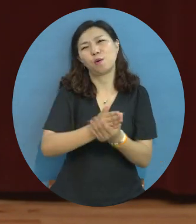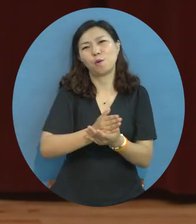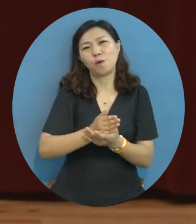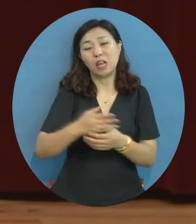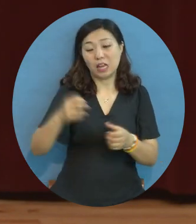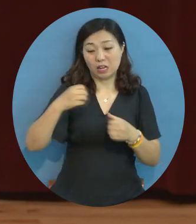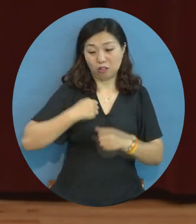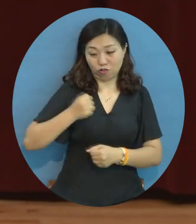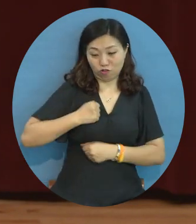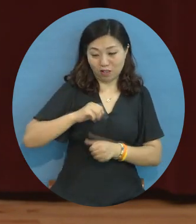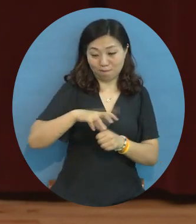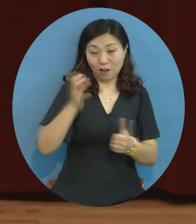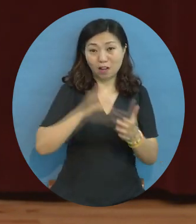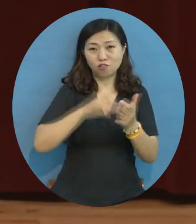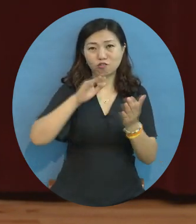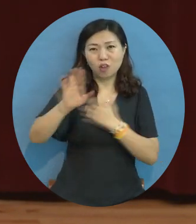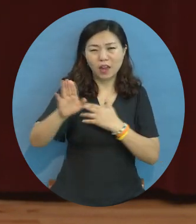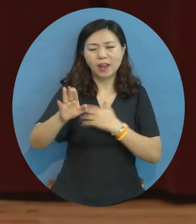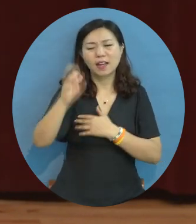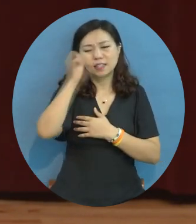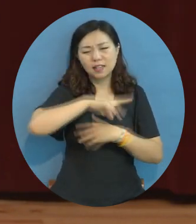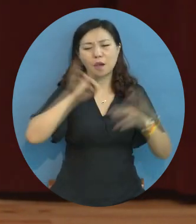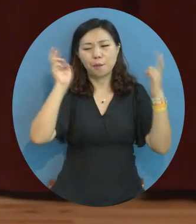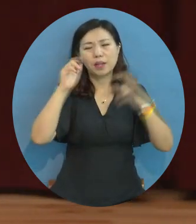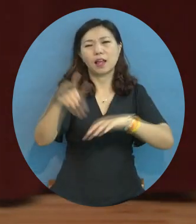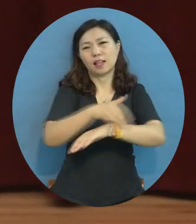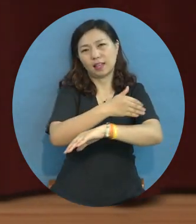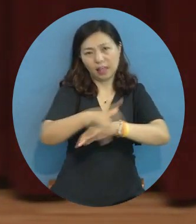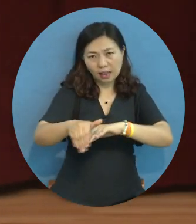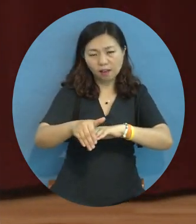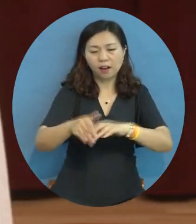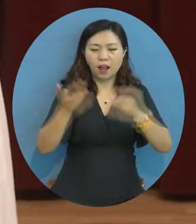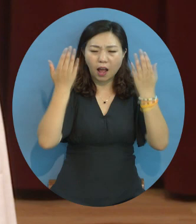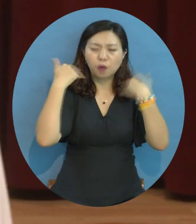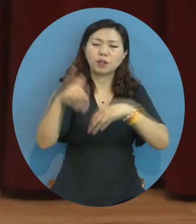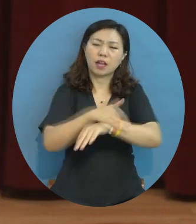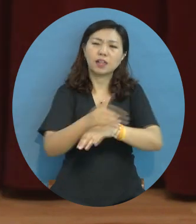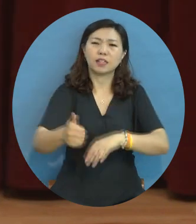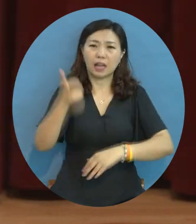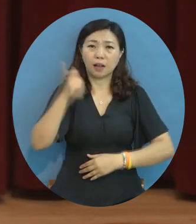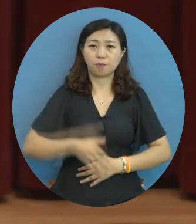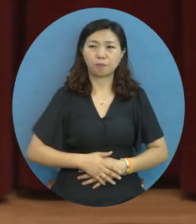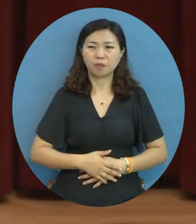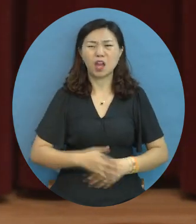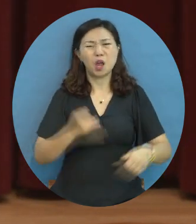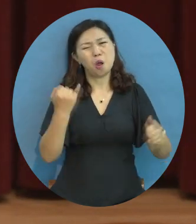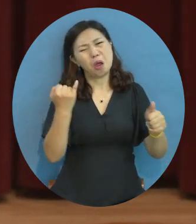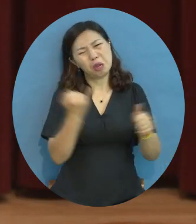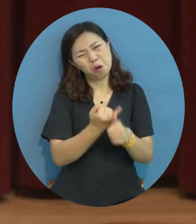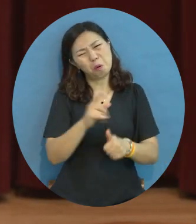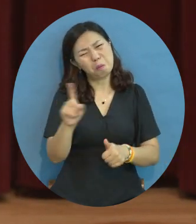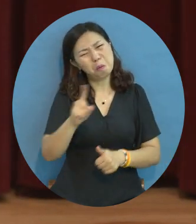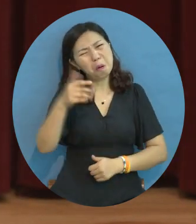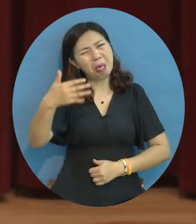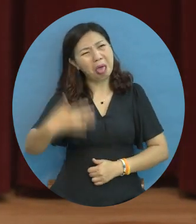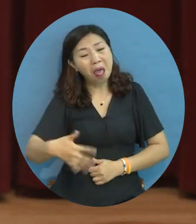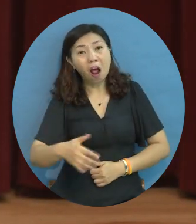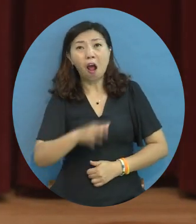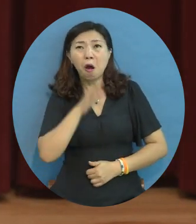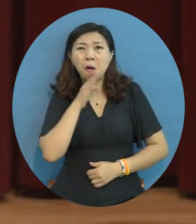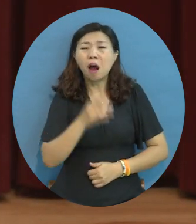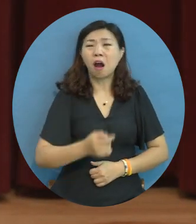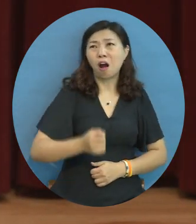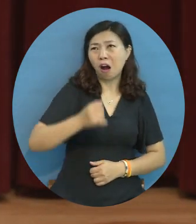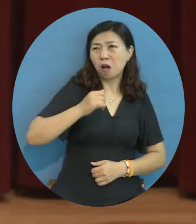가든지 학교를 가든지 그냥 일상생활. 우리나라 사람들 어떠냐 뭐 결혼이 뭐 대단하다고 결혼을 하기야